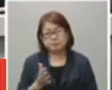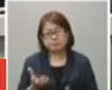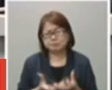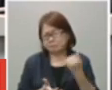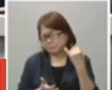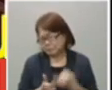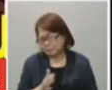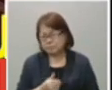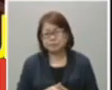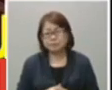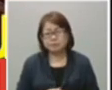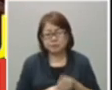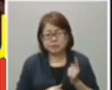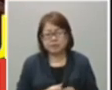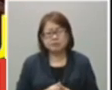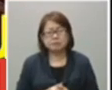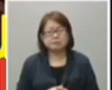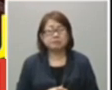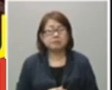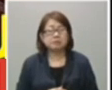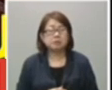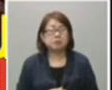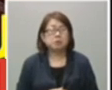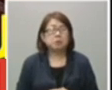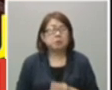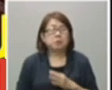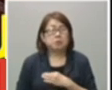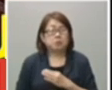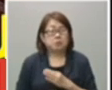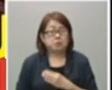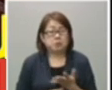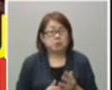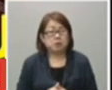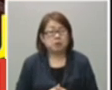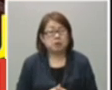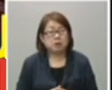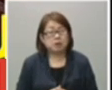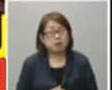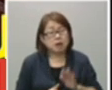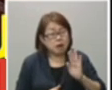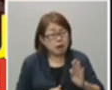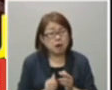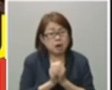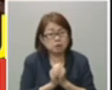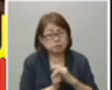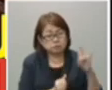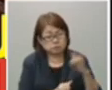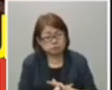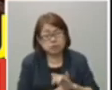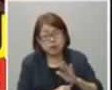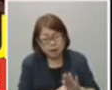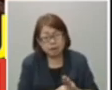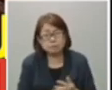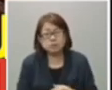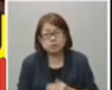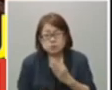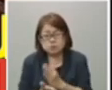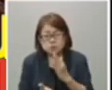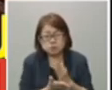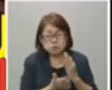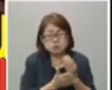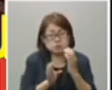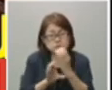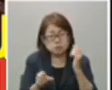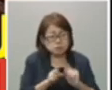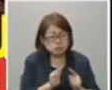แบบปอดไม่สมบูรณ์ท่านไม่กล้าที่จะปิดกั้นนักท่องเที่ยวจีนหรือว่าเข้าควบคุมธุรกิจท่องเที่ยวที่พึ่งพาทัว